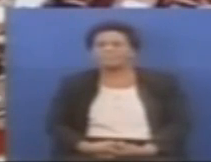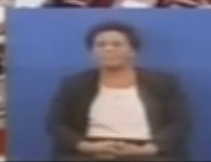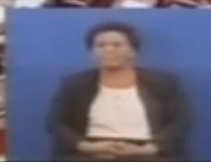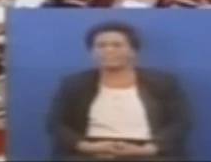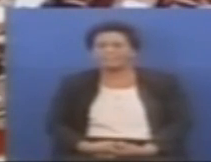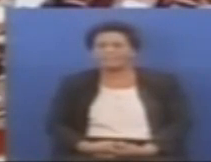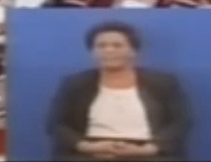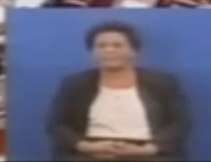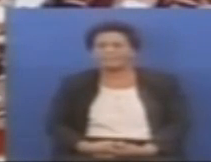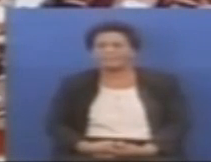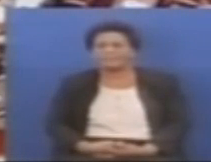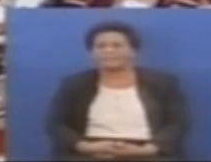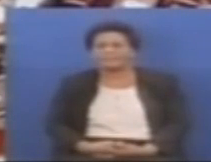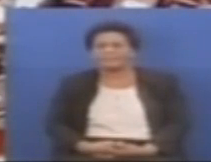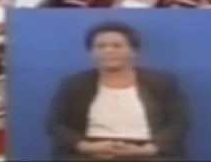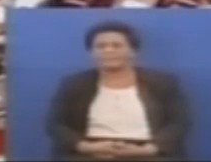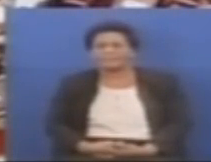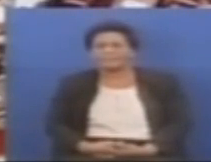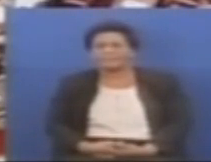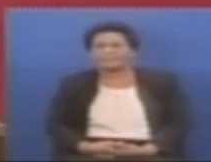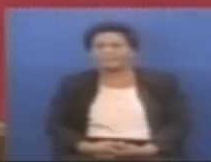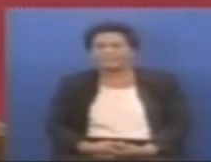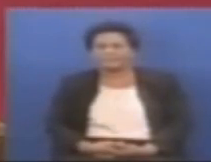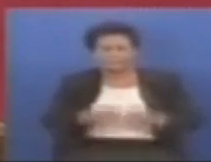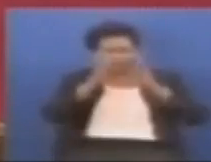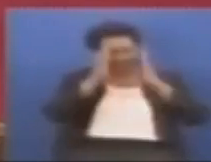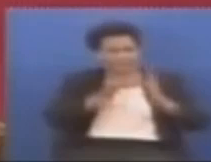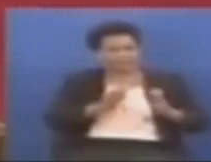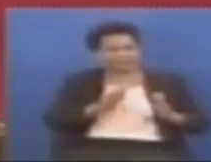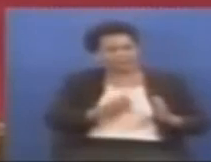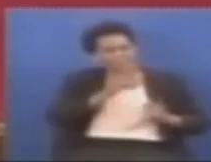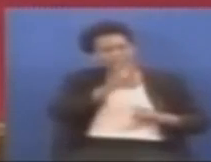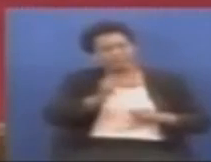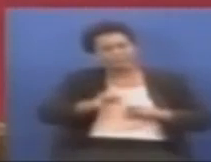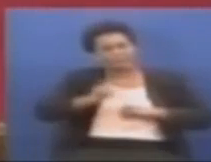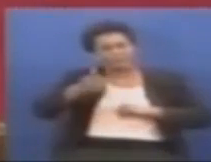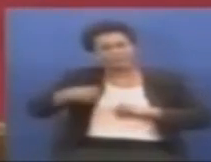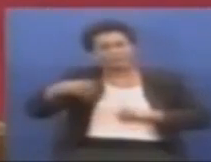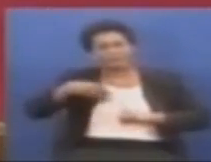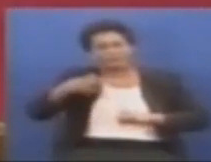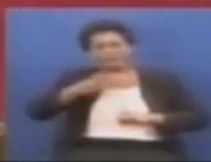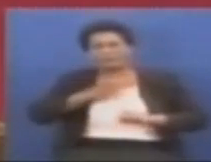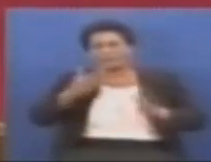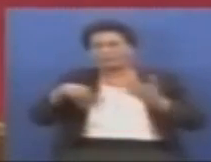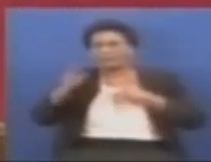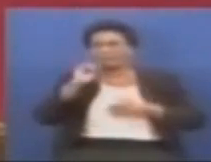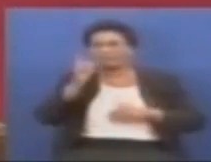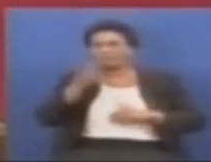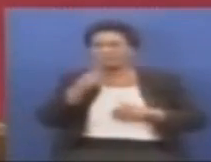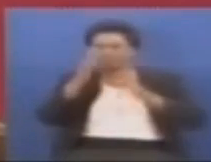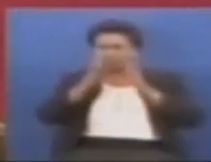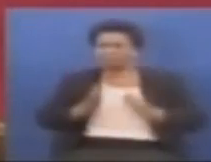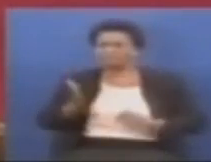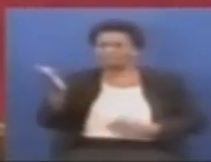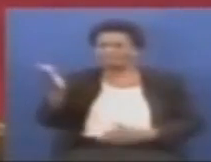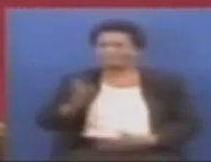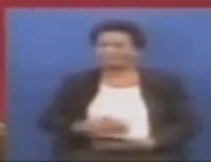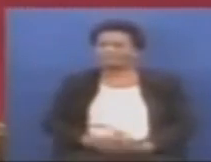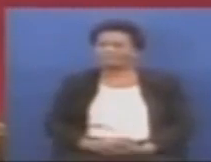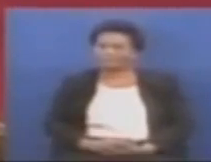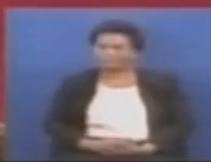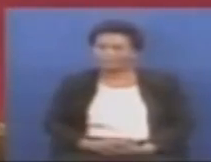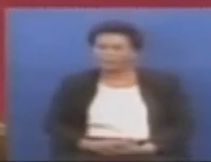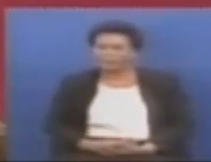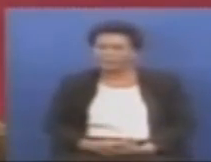Mheshimiwa Spika, kwa niaba ya Waziri wa Nchi Ofisi ya Rais TAMISEMI, naomba nijibu maswali ya Mheshimiwa Mwakasaka kama ifuatavyo.